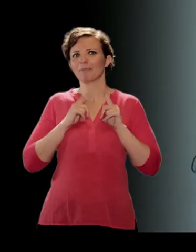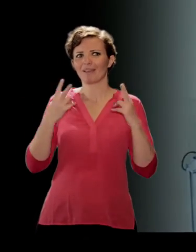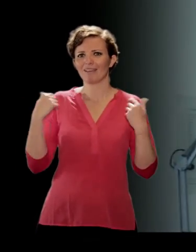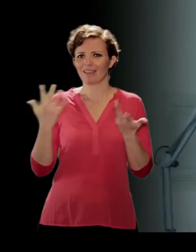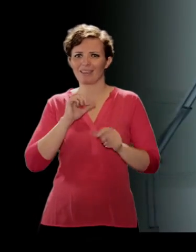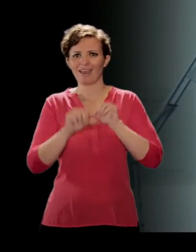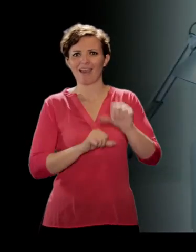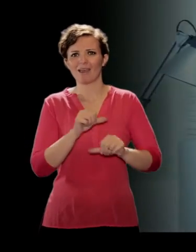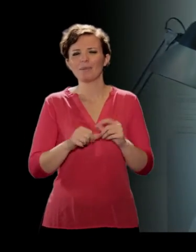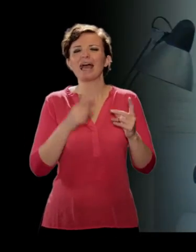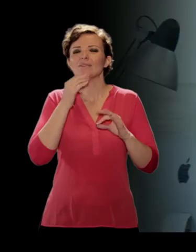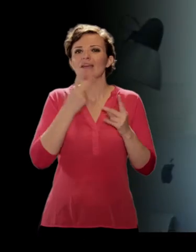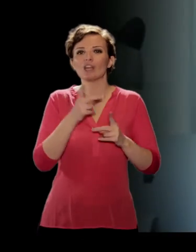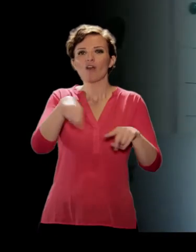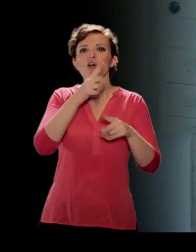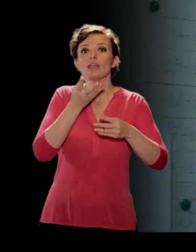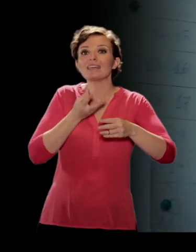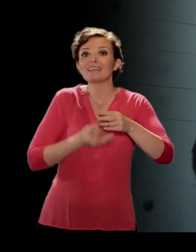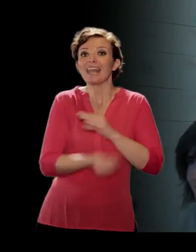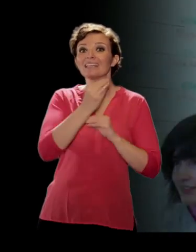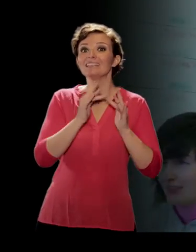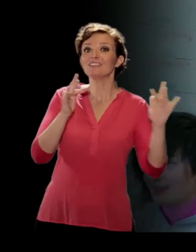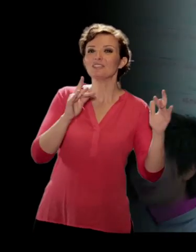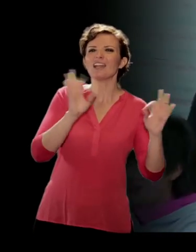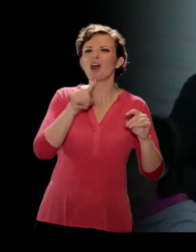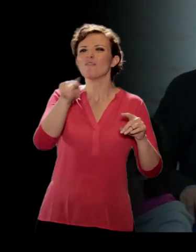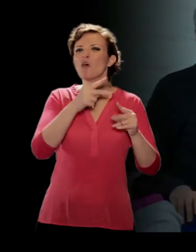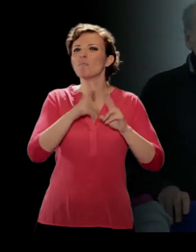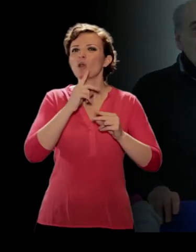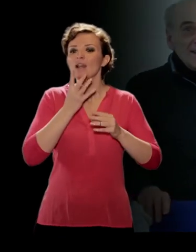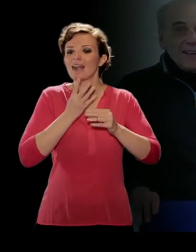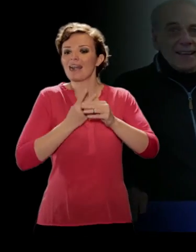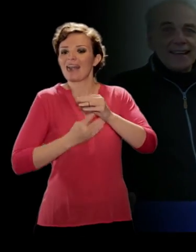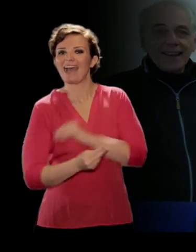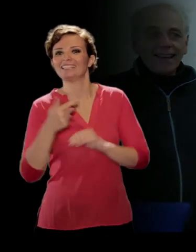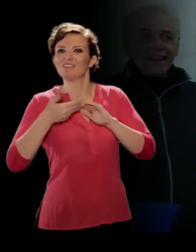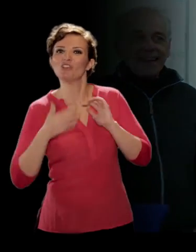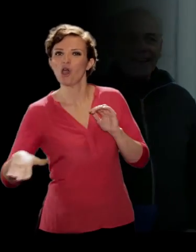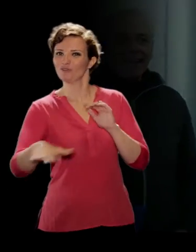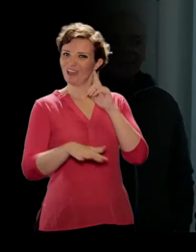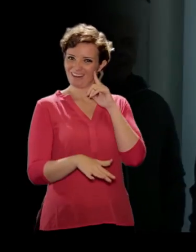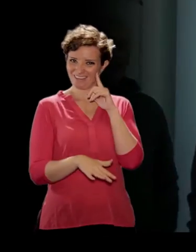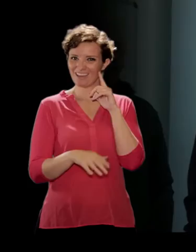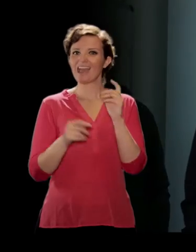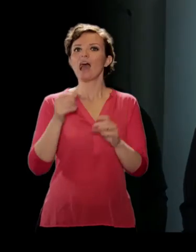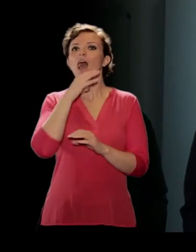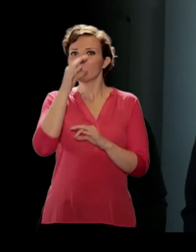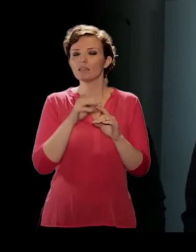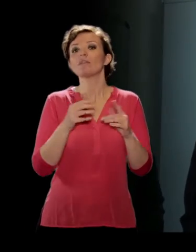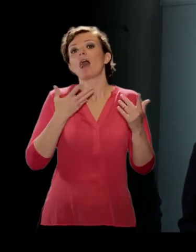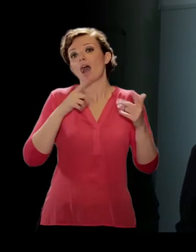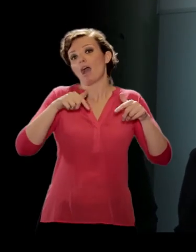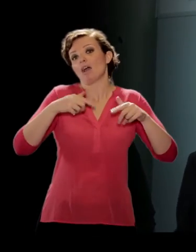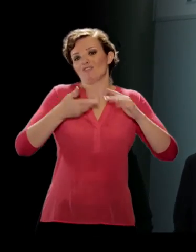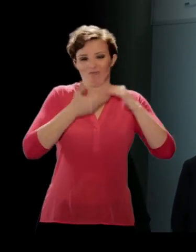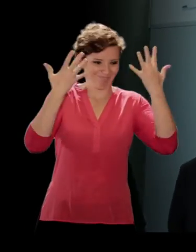che più che nativi digitali voi siete nativi social. Dopo gli aspetti social lasciatemi anche citare il